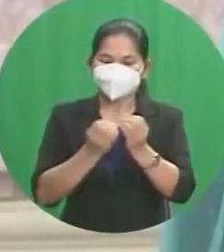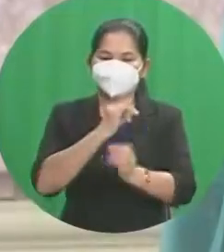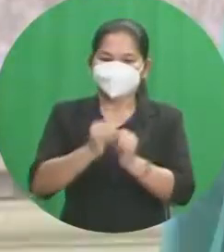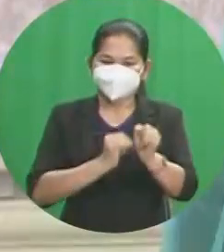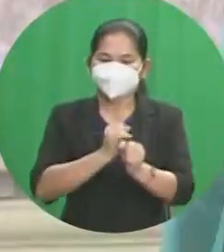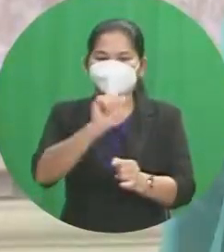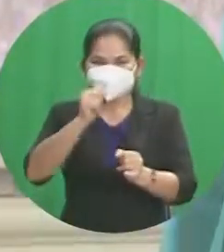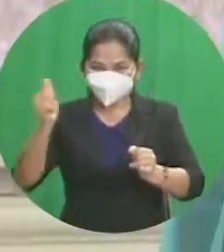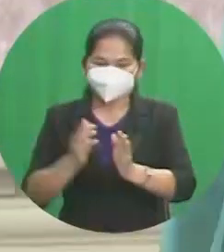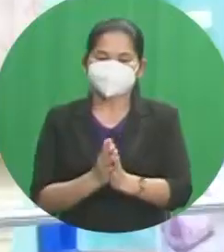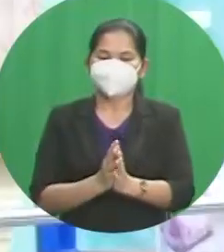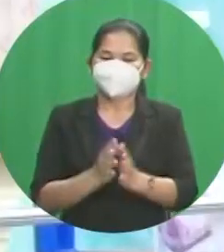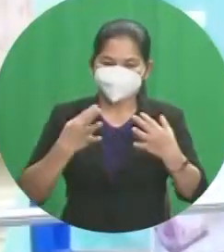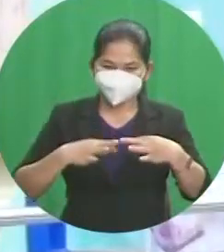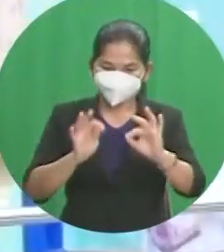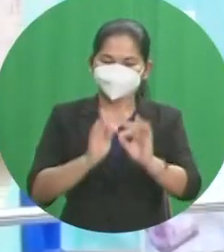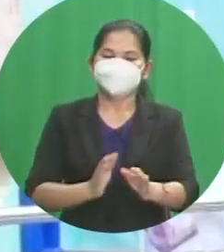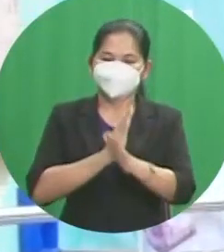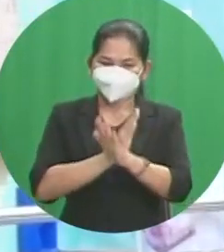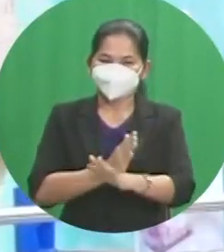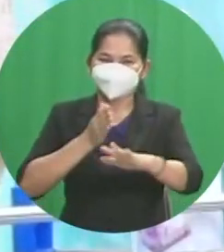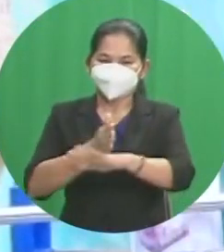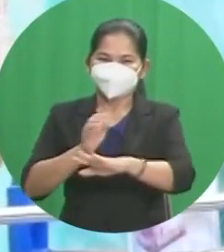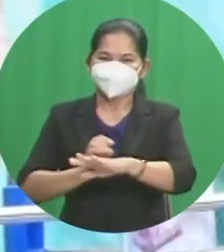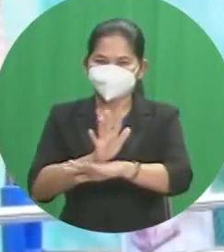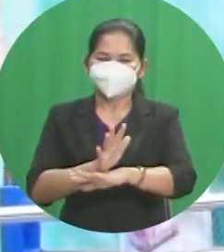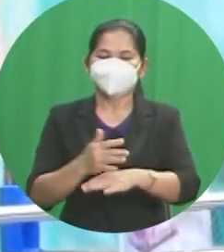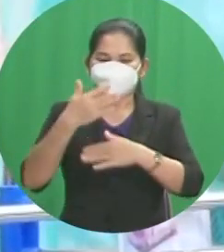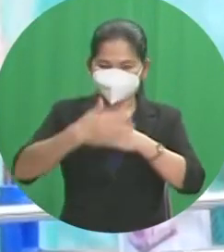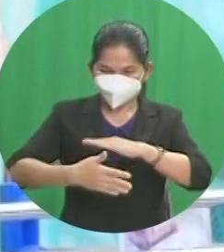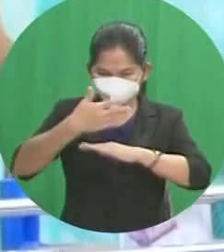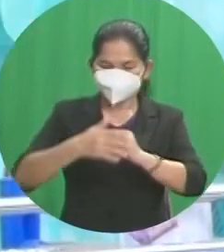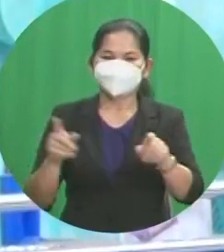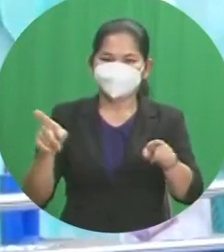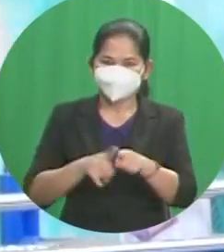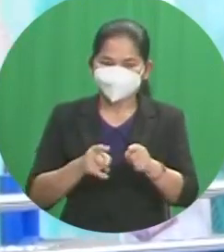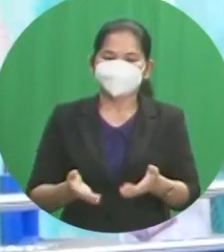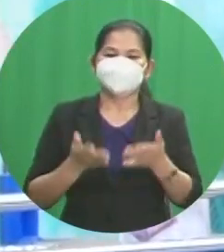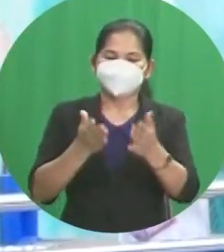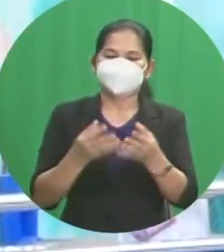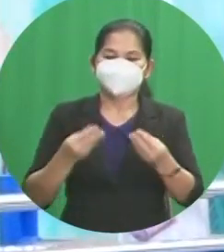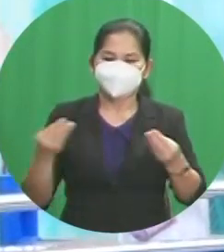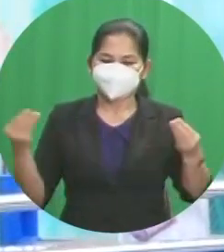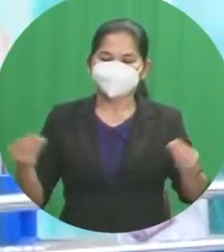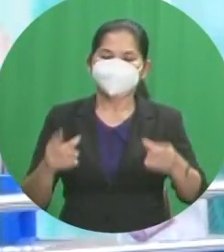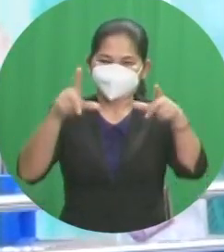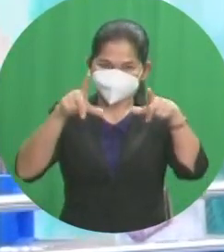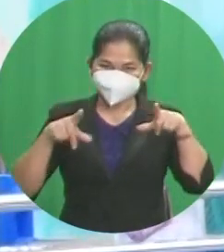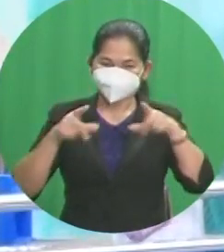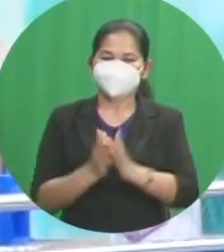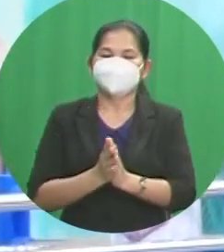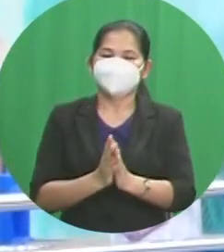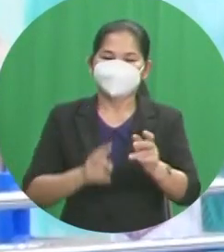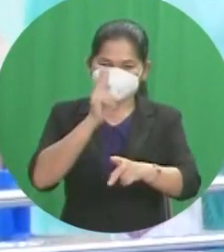ជាតិនានាសម្រាប់វិធានការទប់ស្កាត់ការចម្លងជំងឺតាមព្រំដែនក៏ដូចជាការផ្តល់បរិក្ខារសម្រាប់ដឹកជញ្ជូននិ